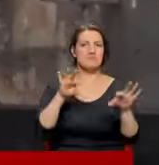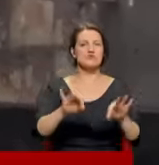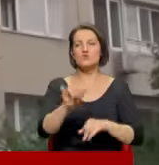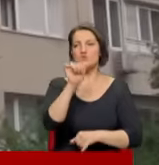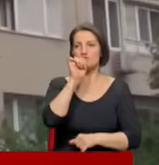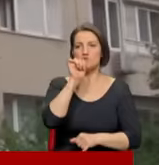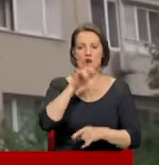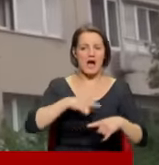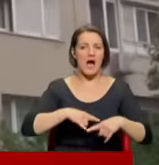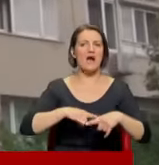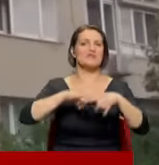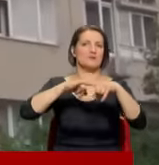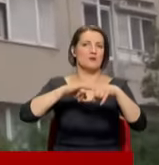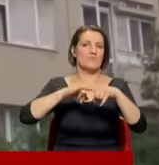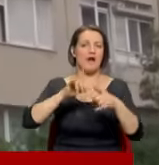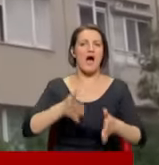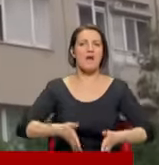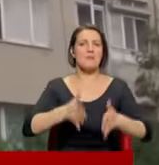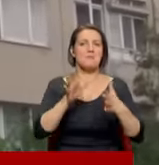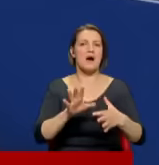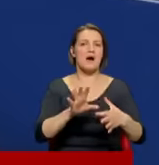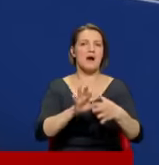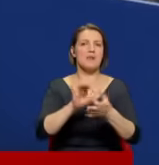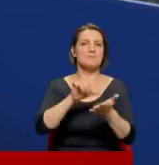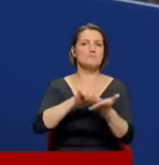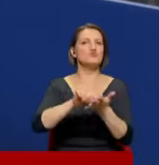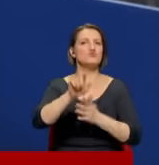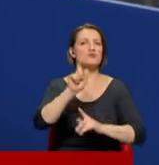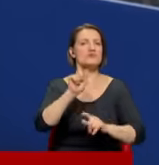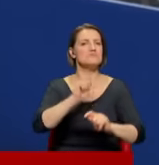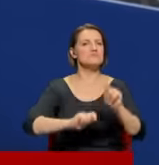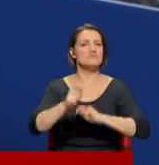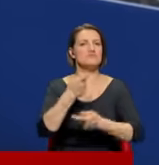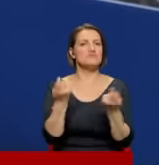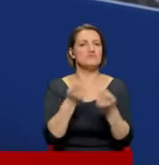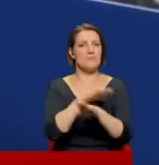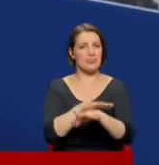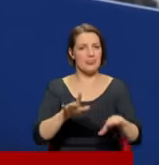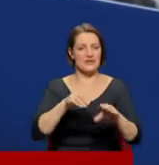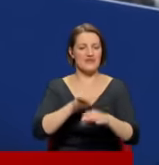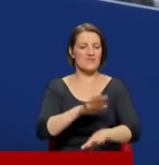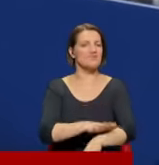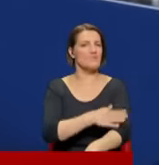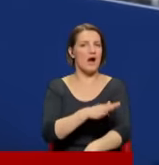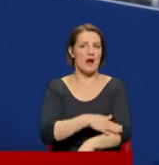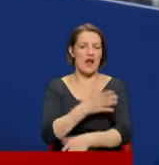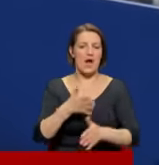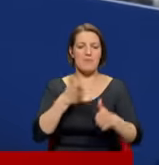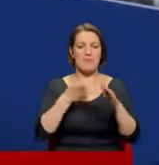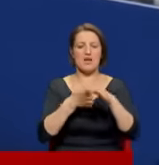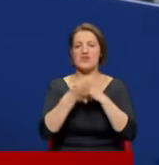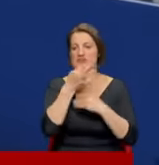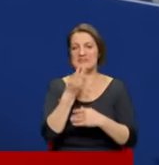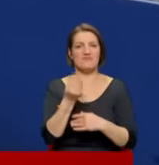suyumuz, asansörlerimiz, yani apartmanla ilgili bütün yapılacak işler tamamlandığı için valilik tarafından da apartmana giriş